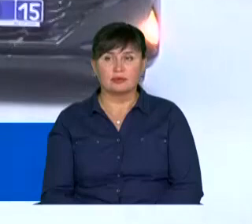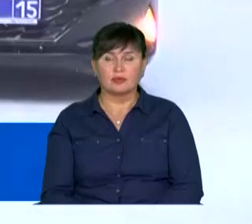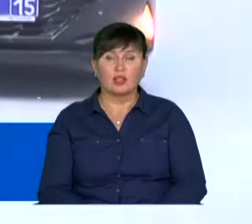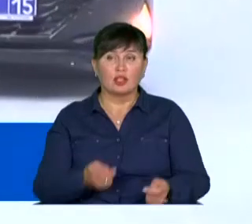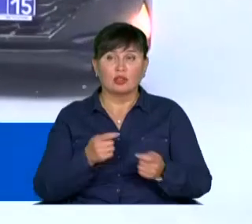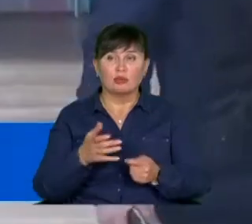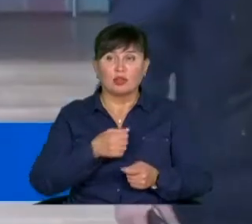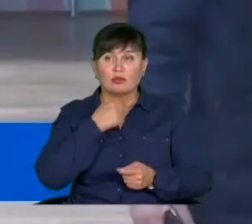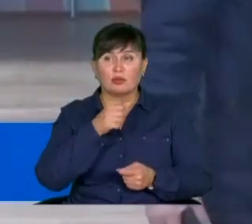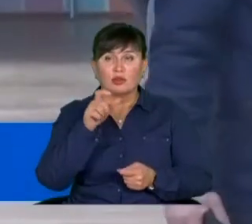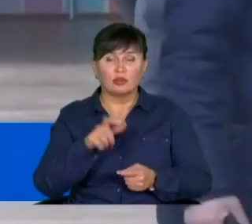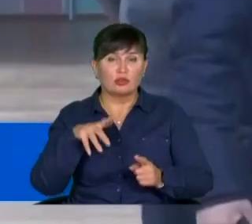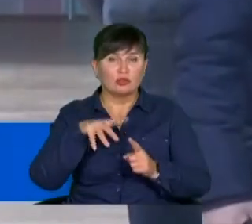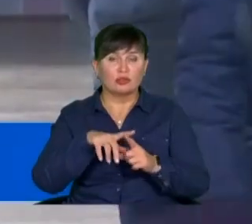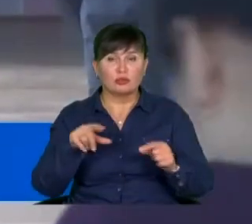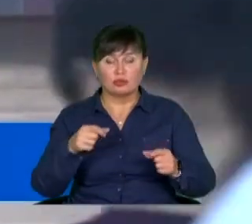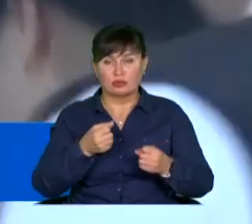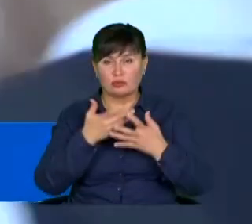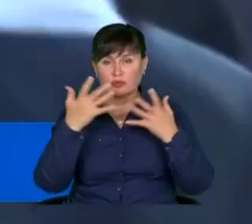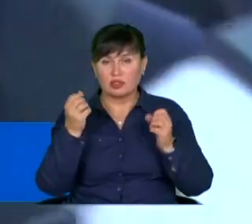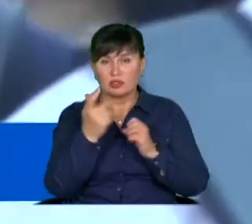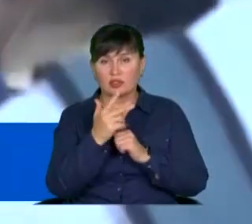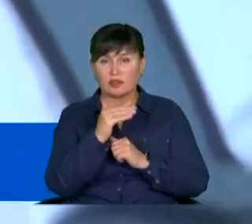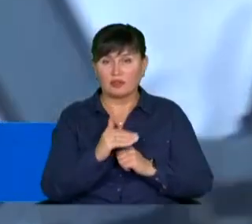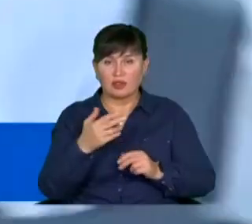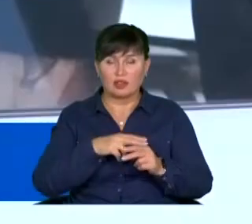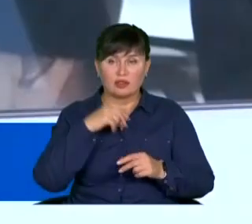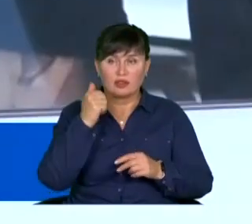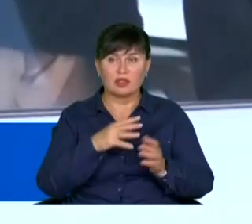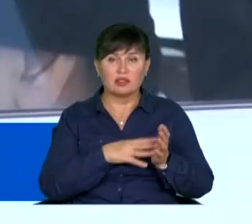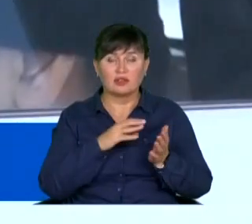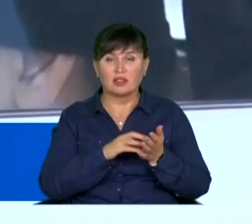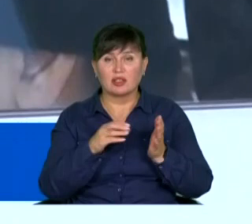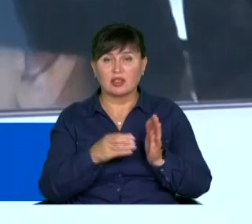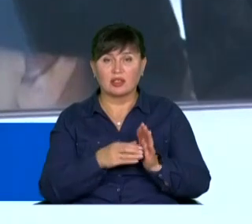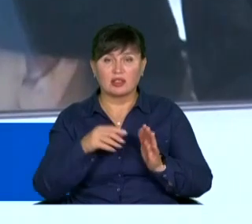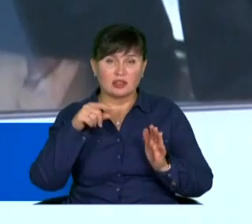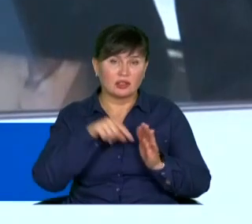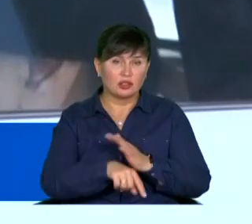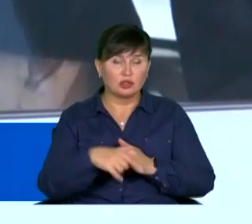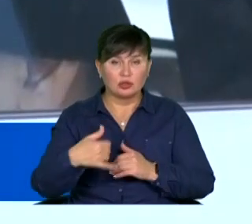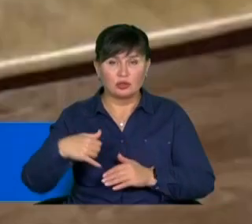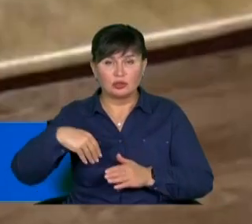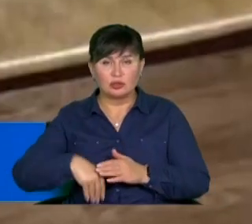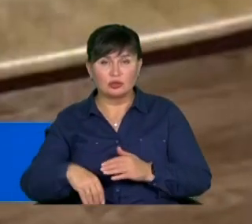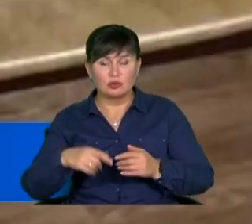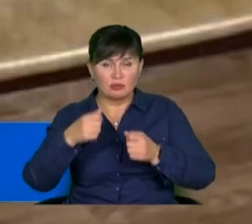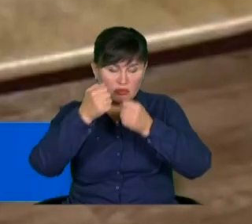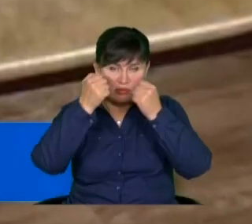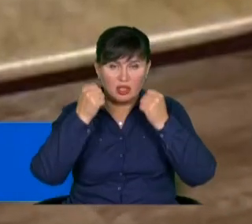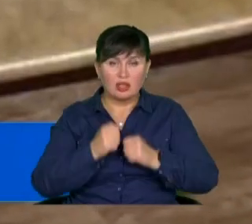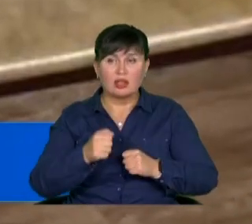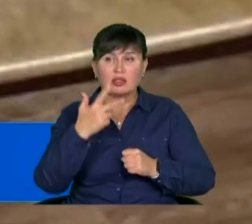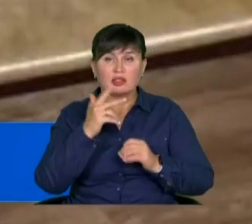Неуправляемый подросток напал на школу среди бела дня 13 февраля этого года. Тогда девятиклассник пронес сумки, топор и нож, надел самодельную маску и ранил